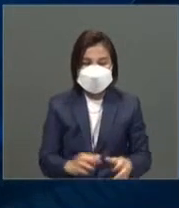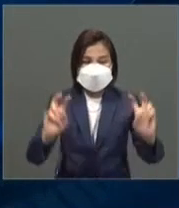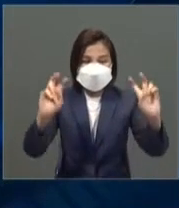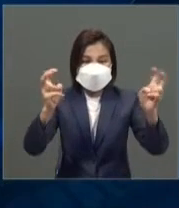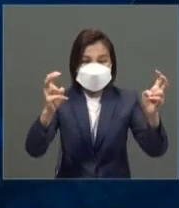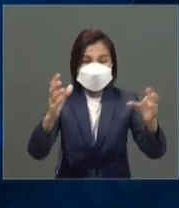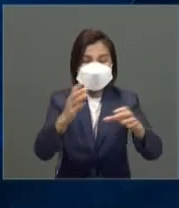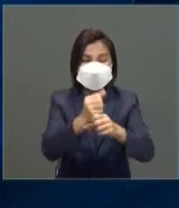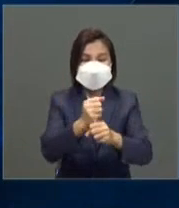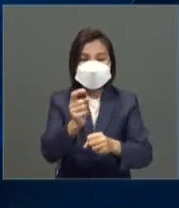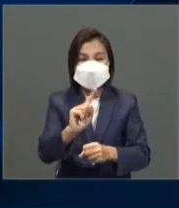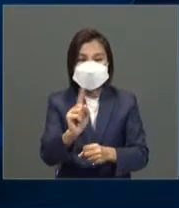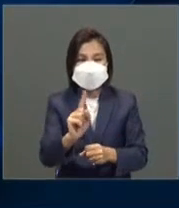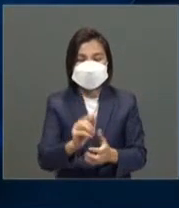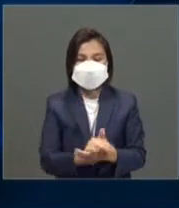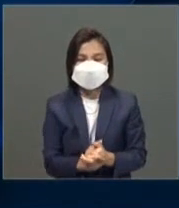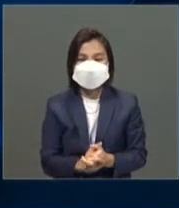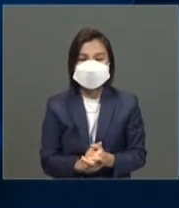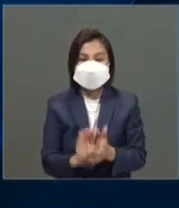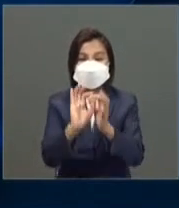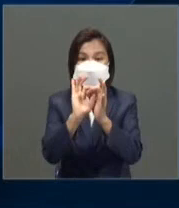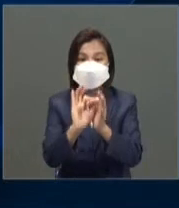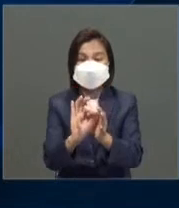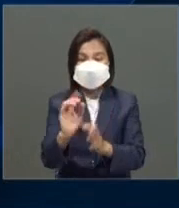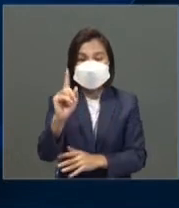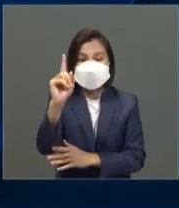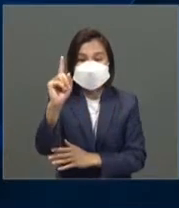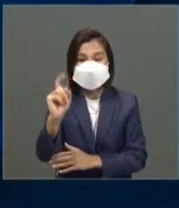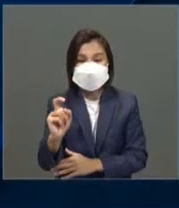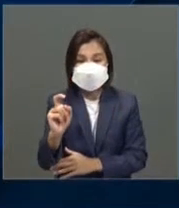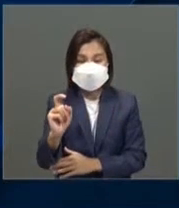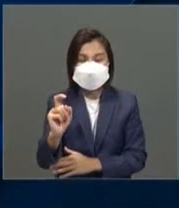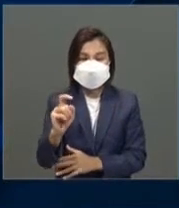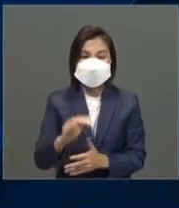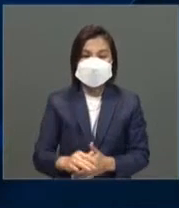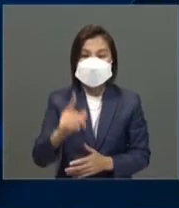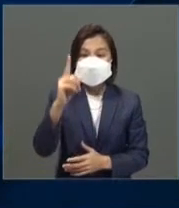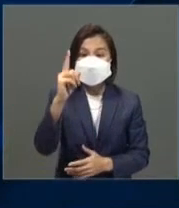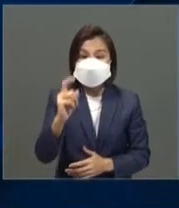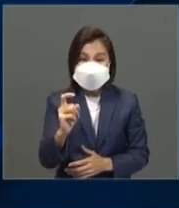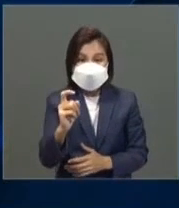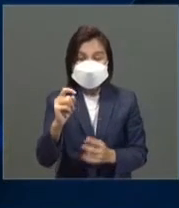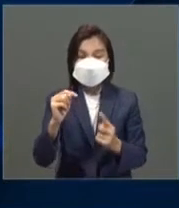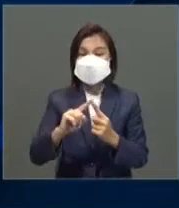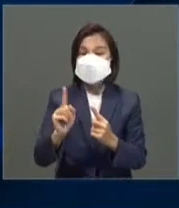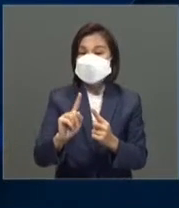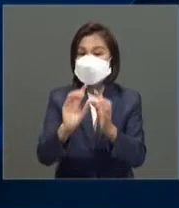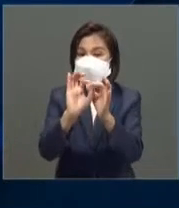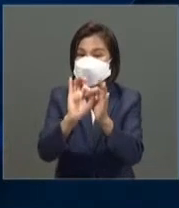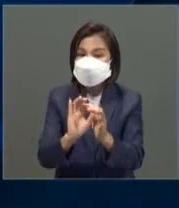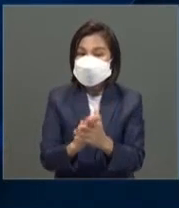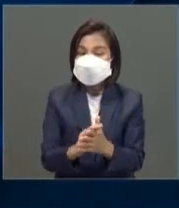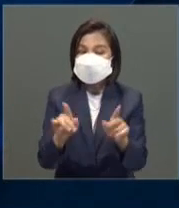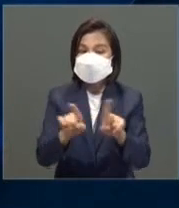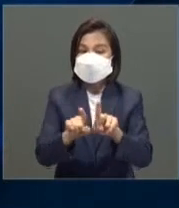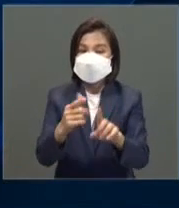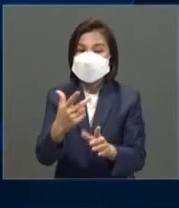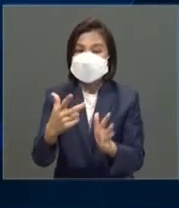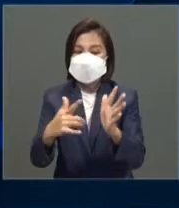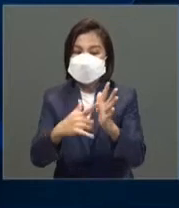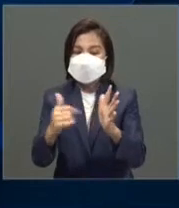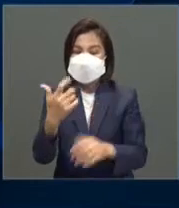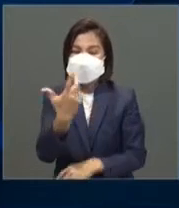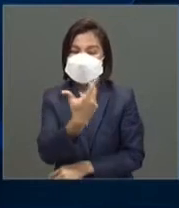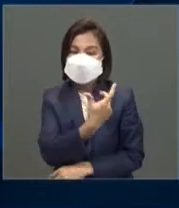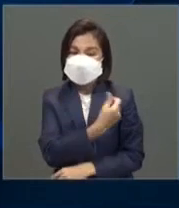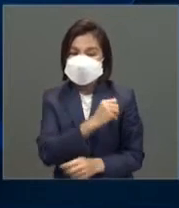ครับก็คือเรื่องของการเสียชีวิตนะครับการเสียชีวิตภายหลังจากที่ได้รับการฉีดวัคซีนโควิด